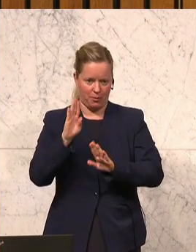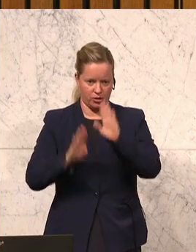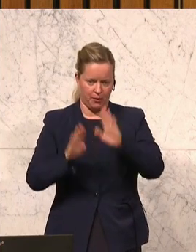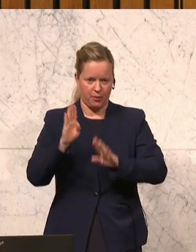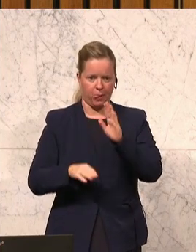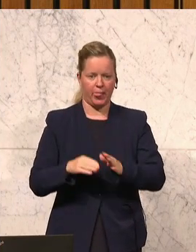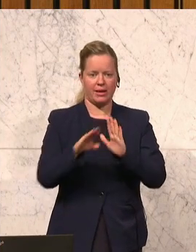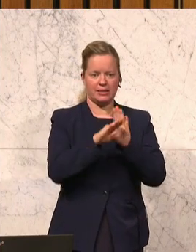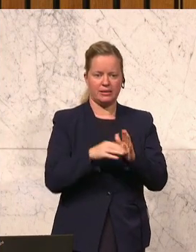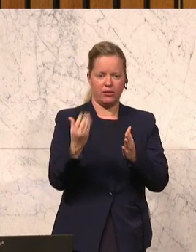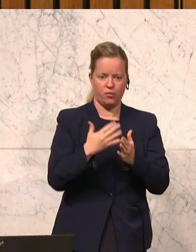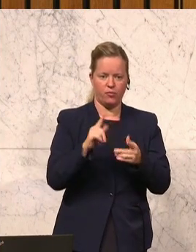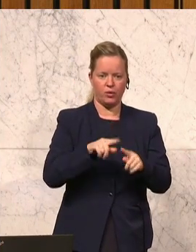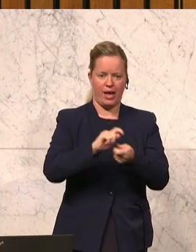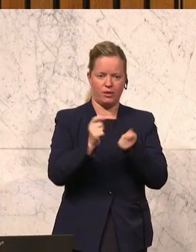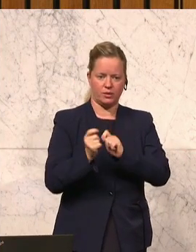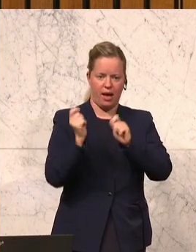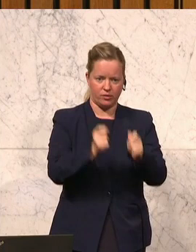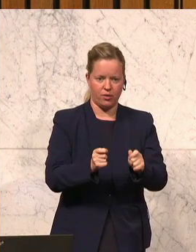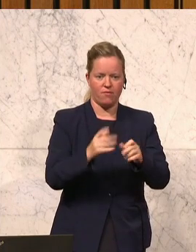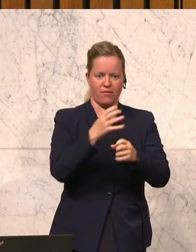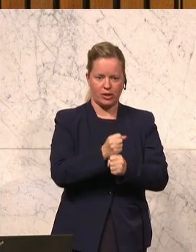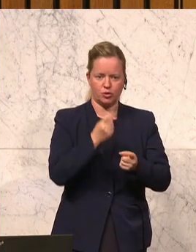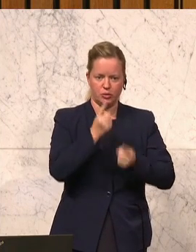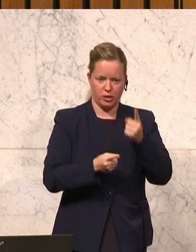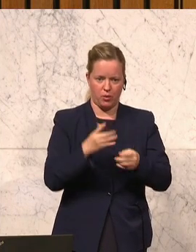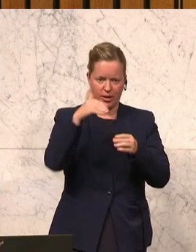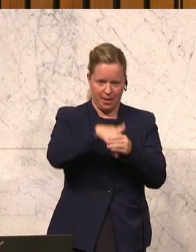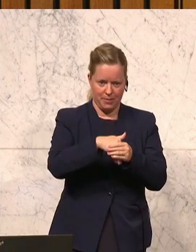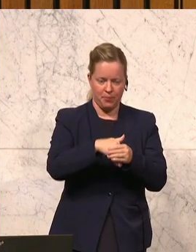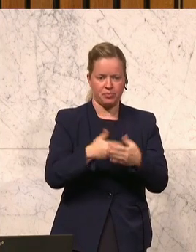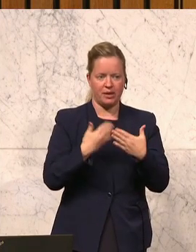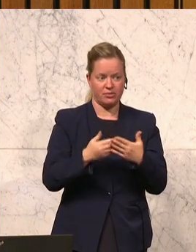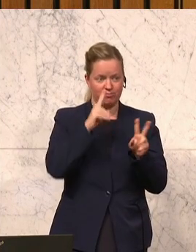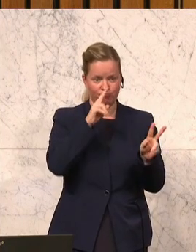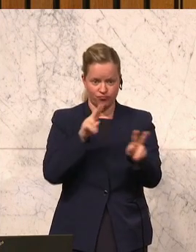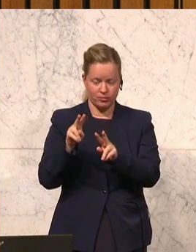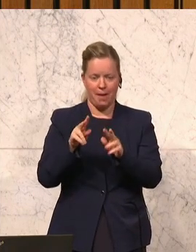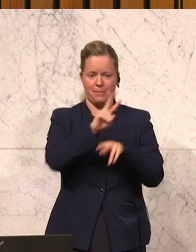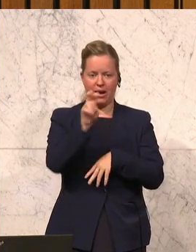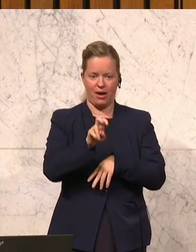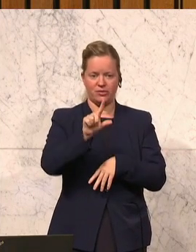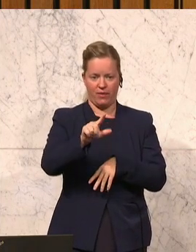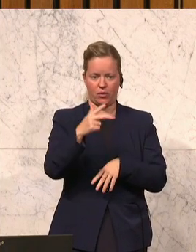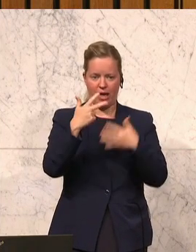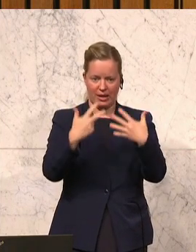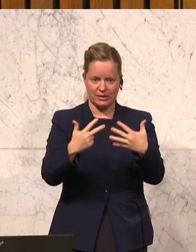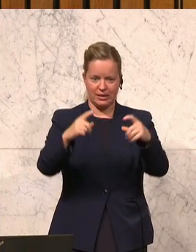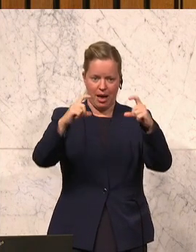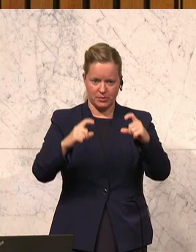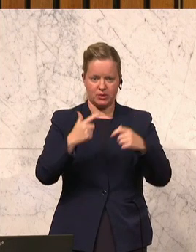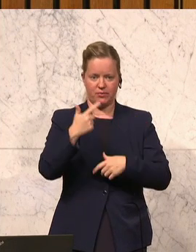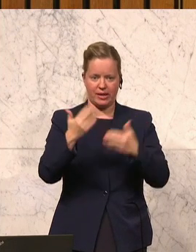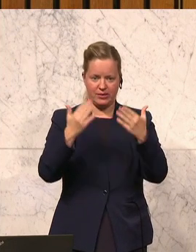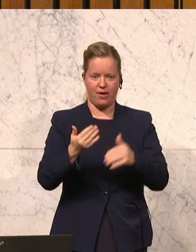Gesetzentwurf sowie der erwähnte Abänderungsantrag Verfassungsbestimmungen enthalten, stelle ich zunächst im Sinne des § 82 Absatz 2